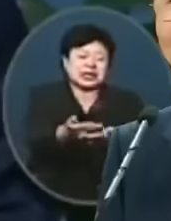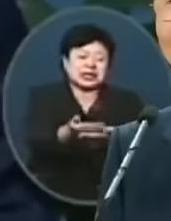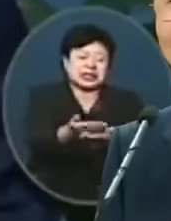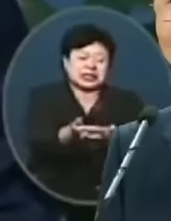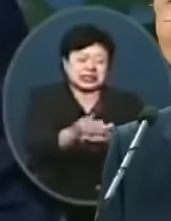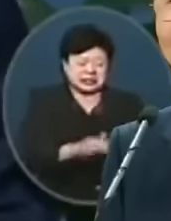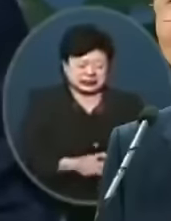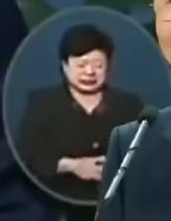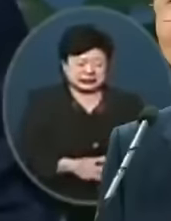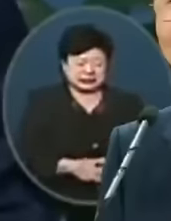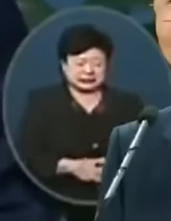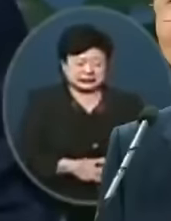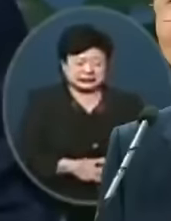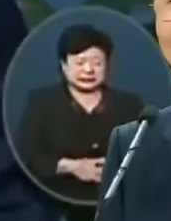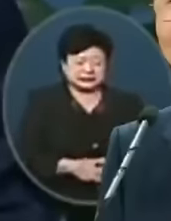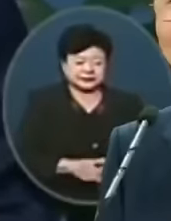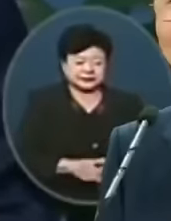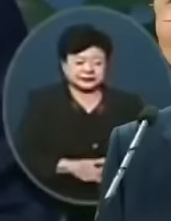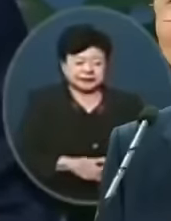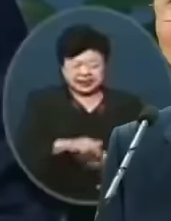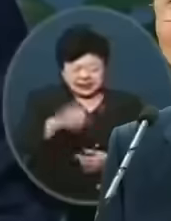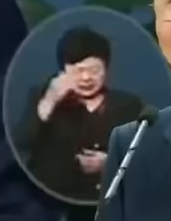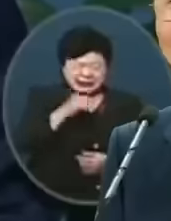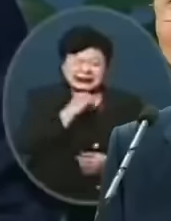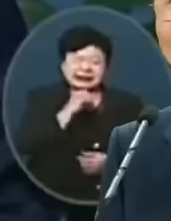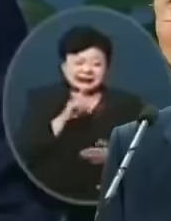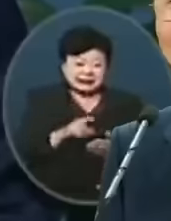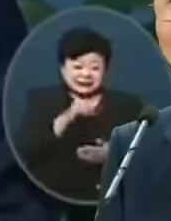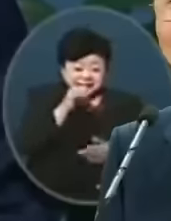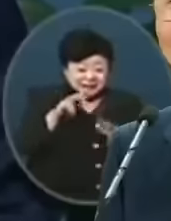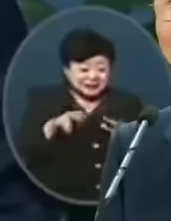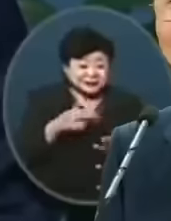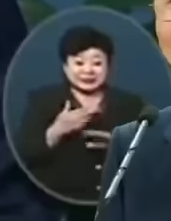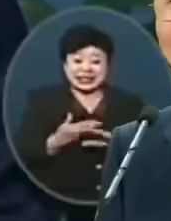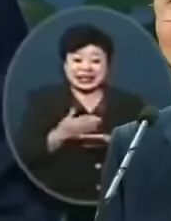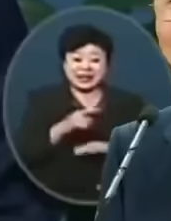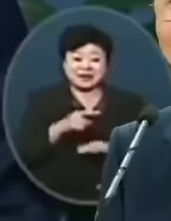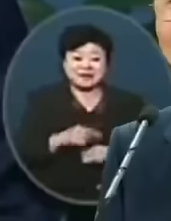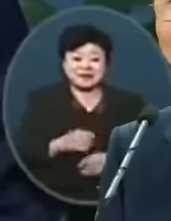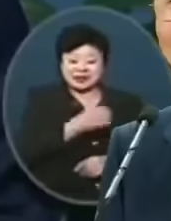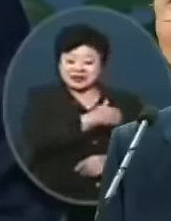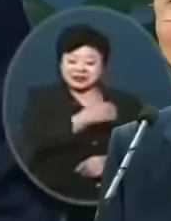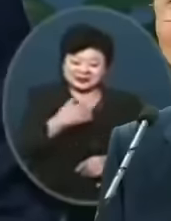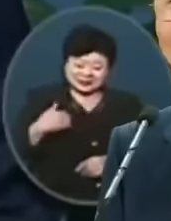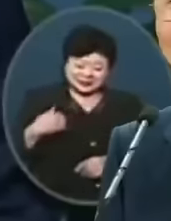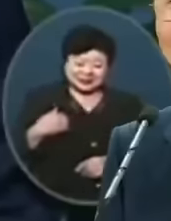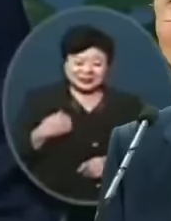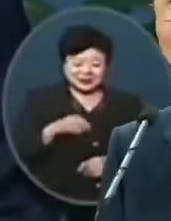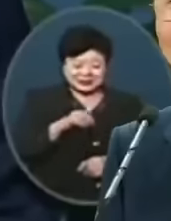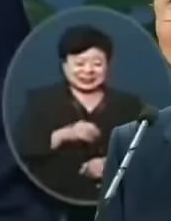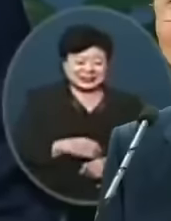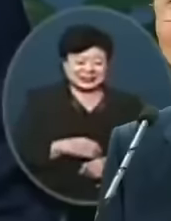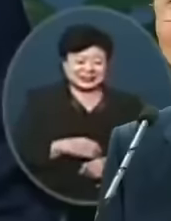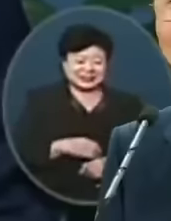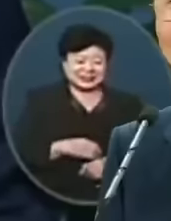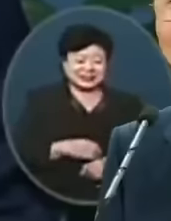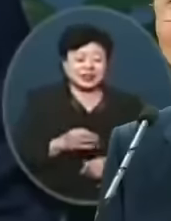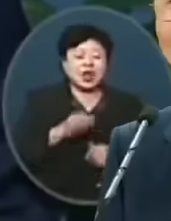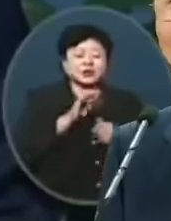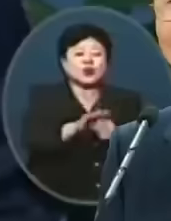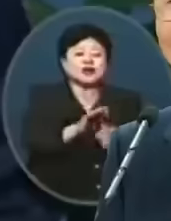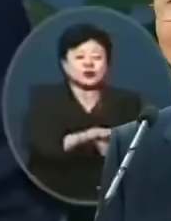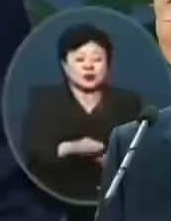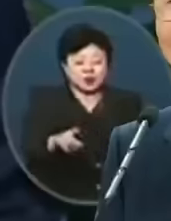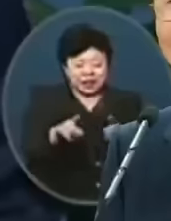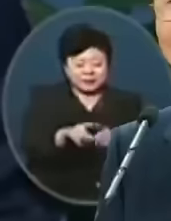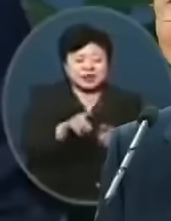구제를 요구했던 때가 있습니다. 그러나 요사이는 마음이 떳떳한 것은 어느 곳에 가나 구제하는데 우리가